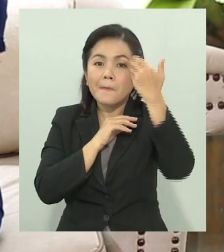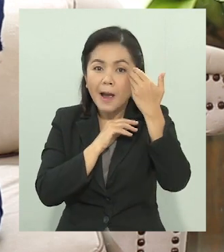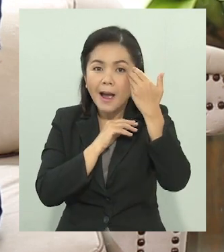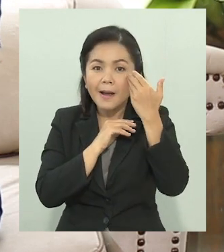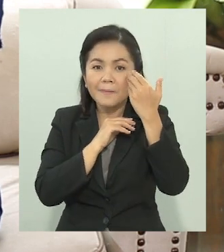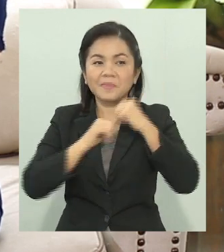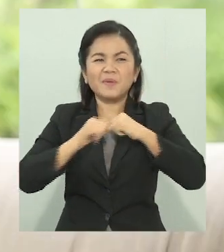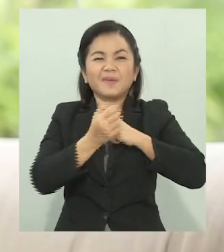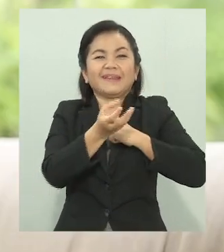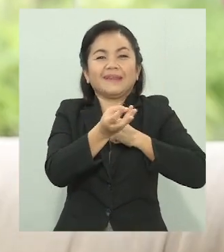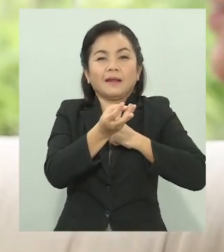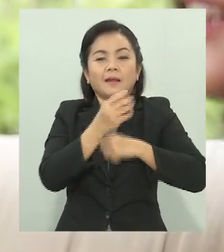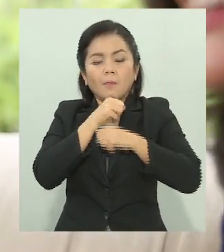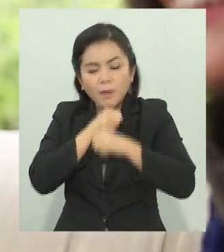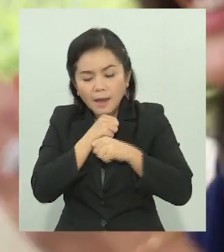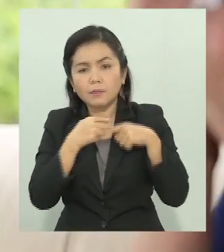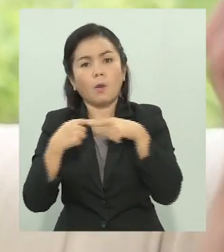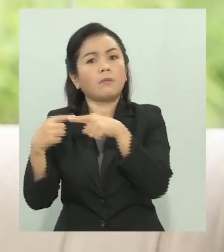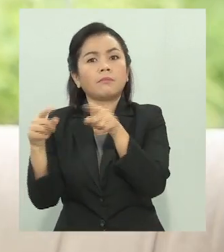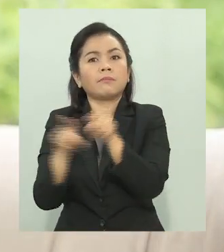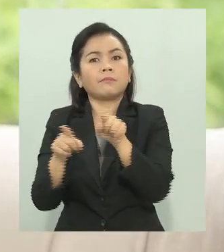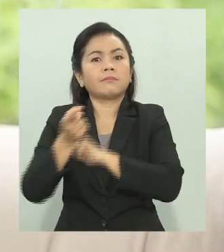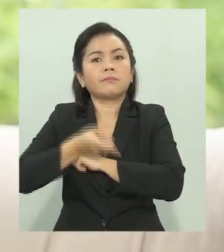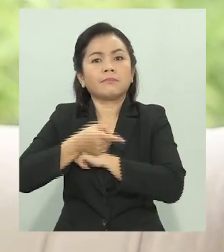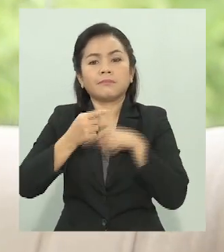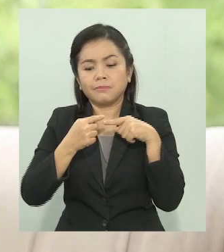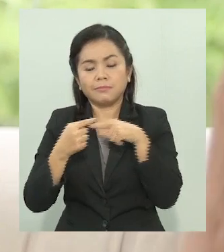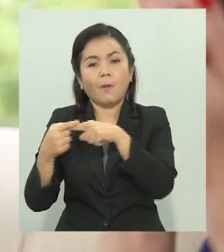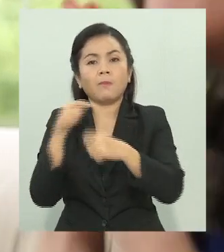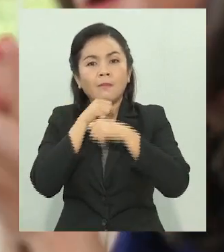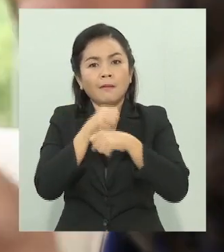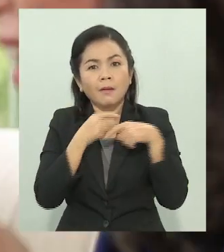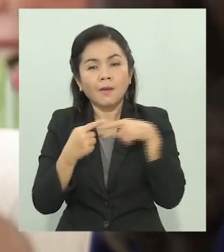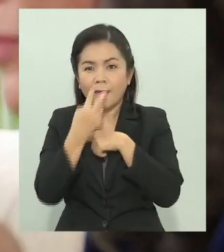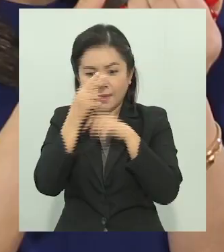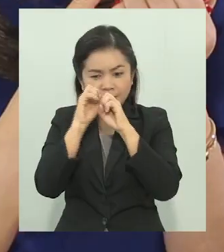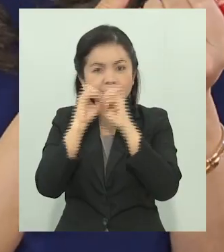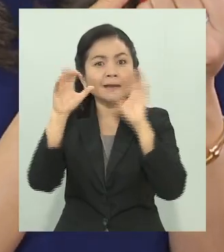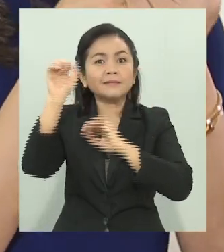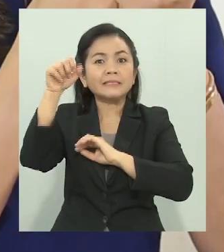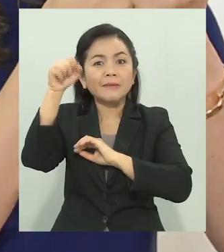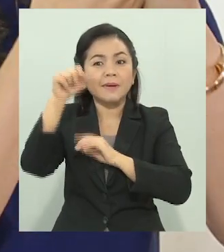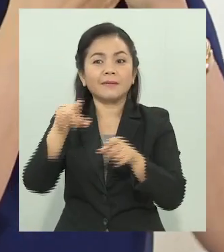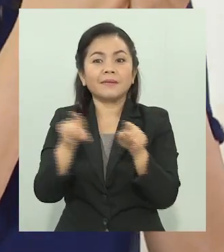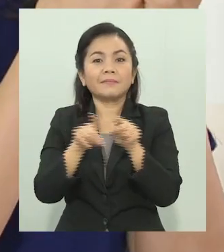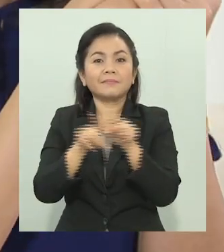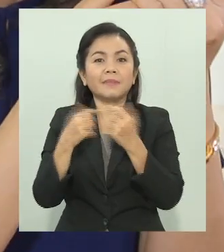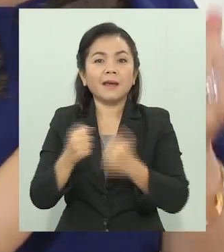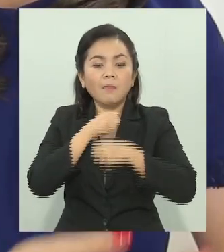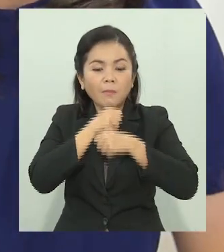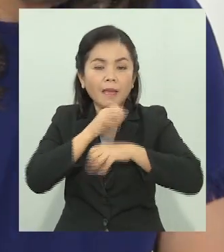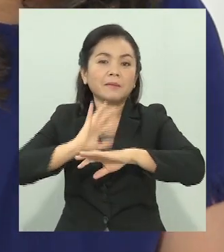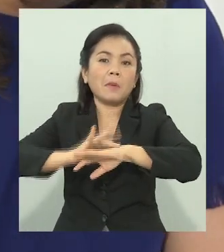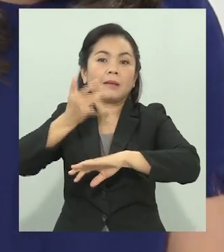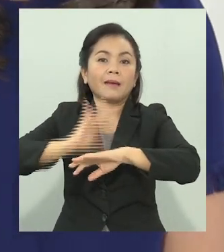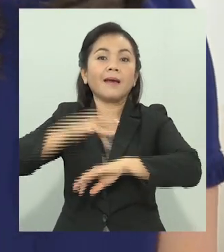มานิดนึง นิดเดียว แล้วเราก็แก่ไปด้วยกันต่อไปเนี่ยครับ เห็นภาพ ผมว่าเห็นภาพสุด เห็นภาพเป็นการขับรถตามๆกันไป